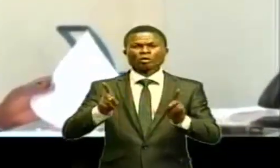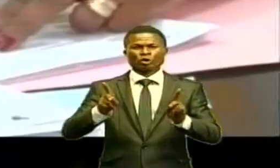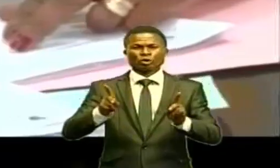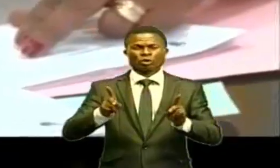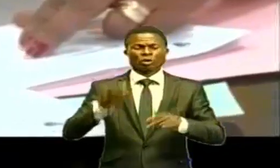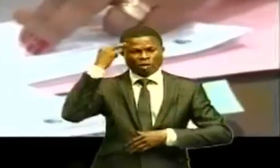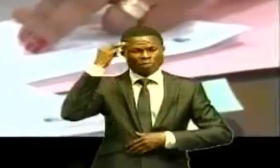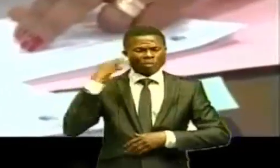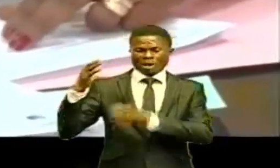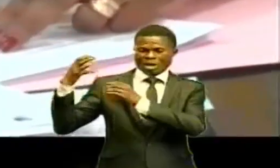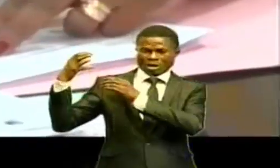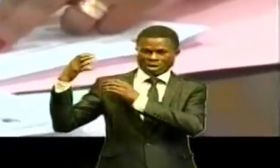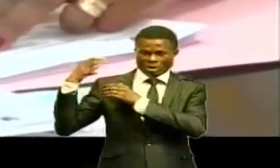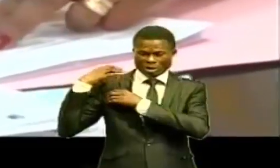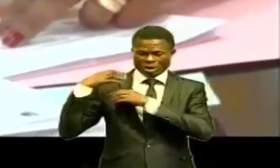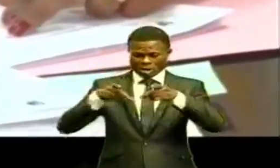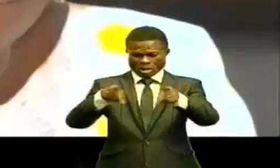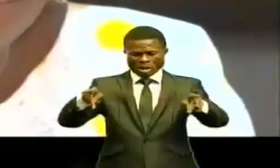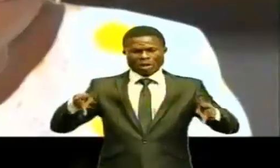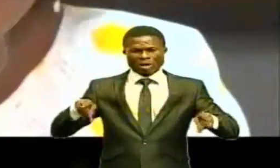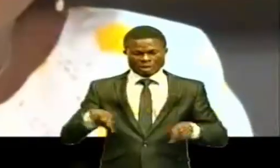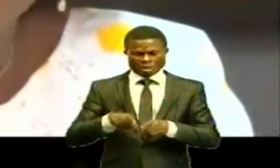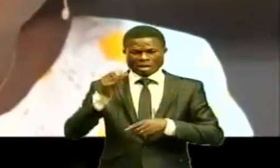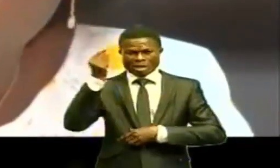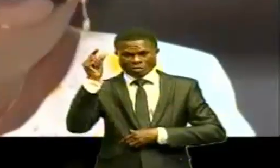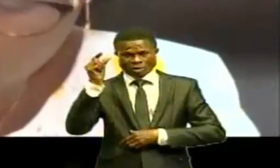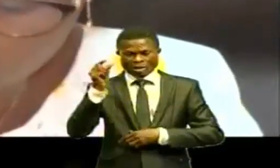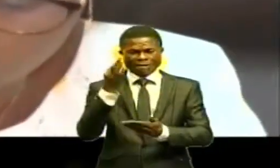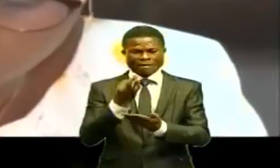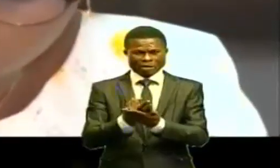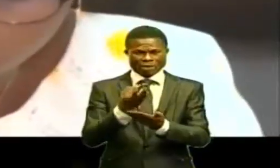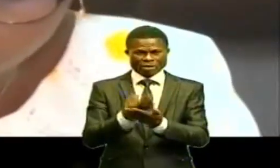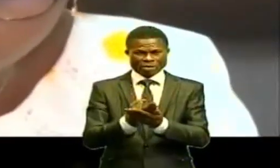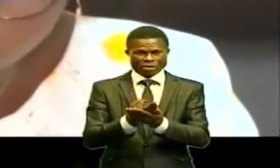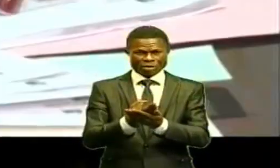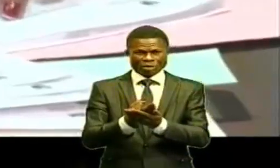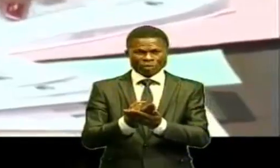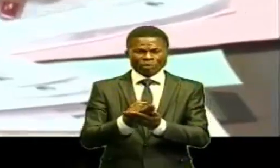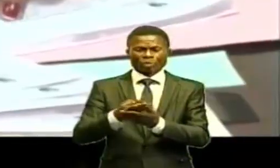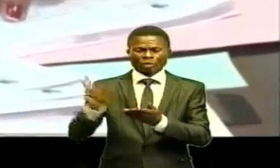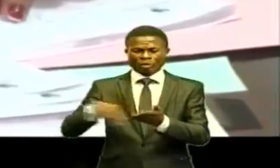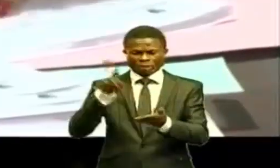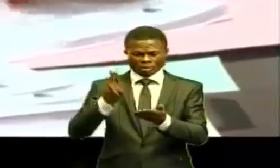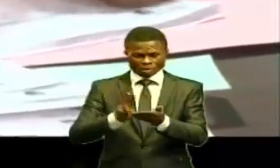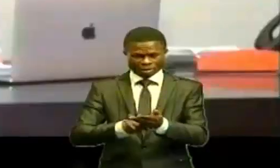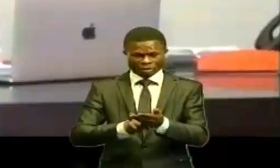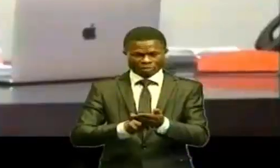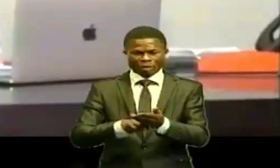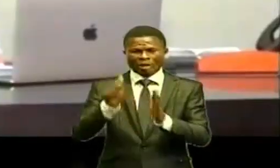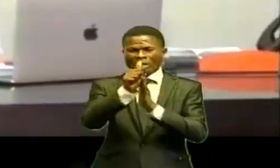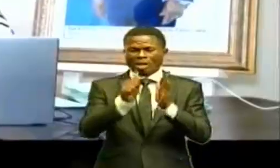que les ministres en charge de l'environnement, des mines, des finances, de contresigner avec lui des